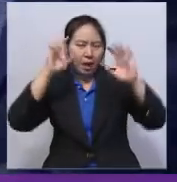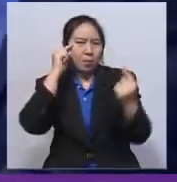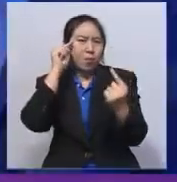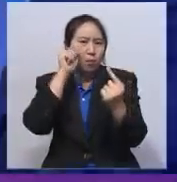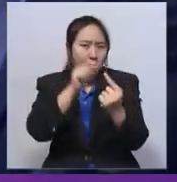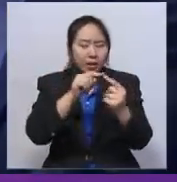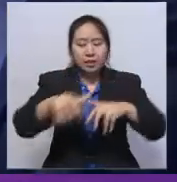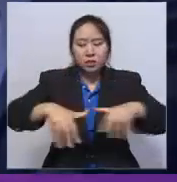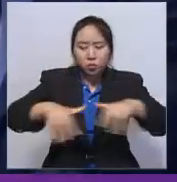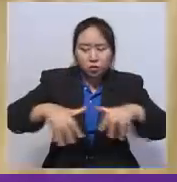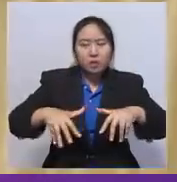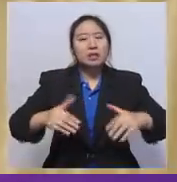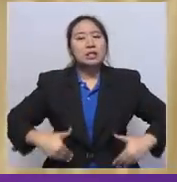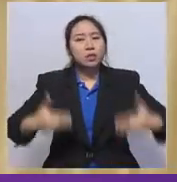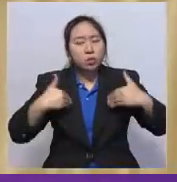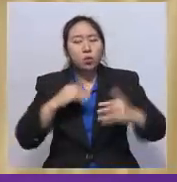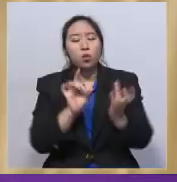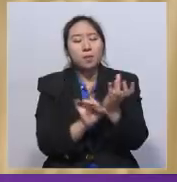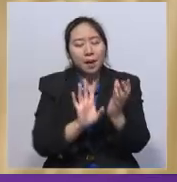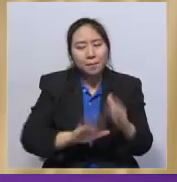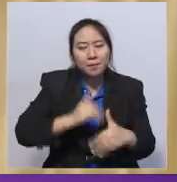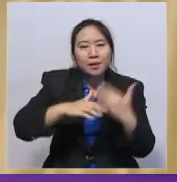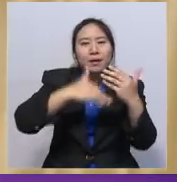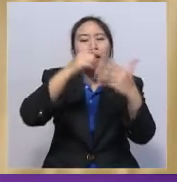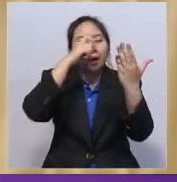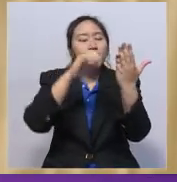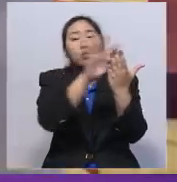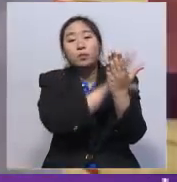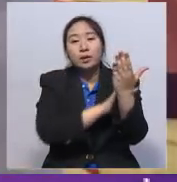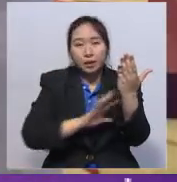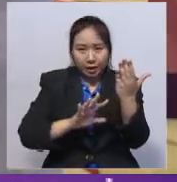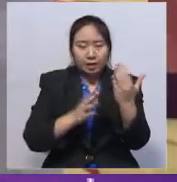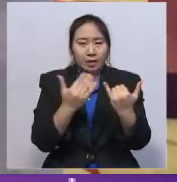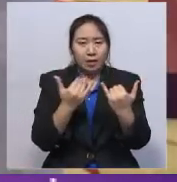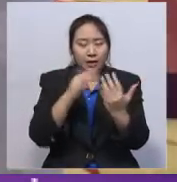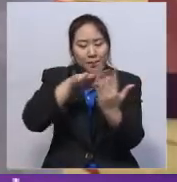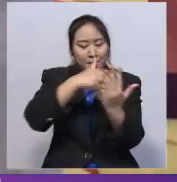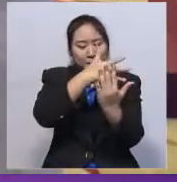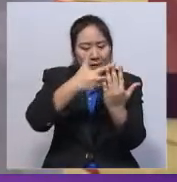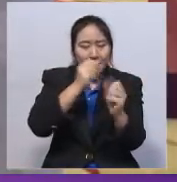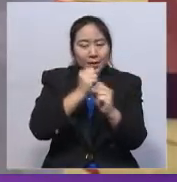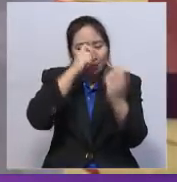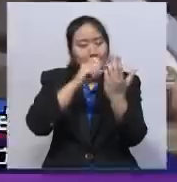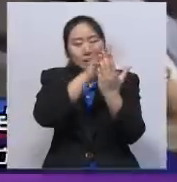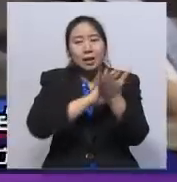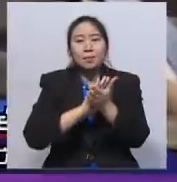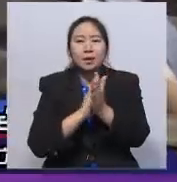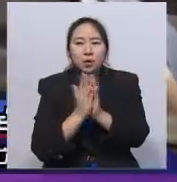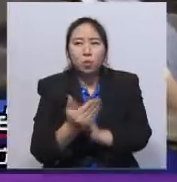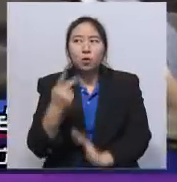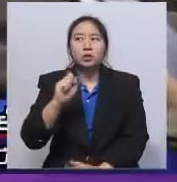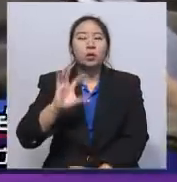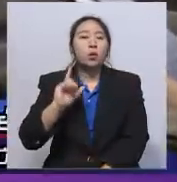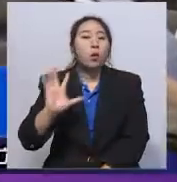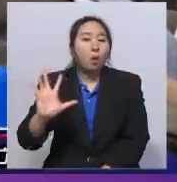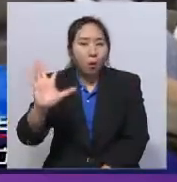ของประชาชนที่มีรายได้น้อยให้ดีขึ้นทั่วประเทศในช่วงสุดท้ายของรถแมปปฏิรูปประเทศของคสช.จะ